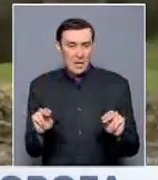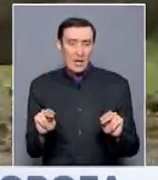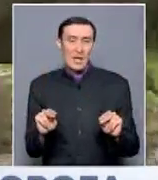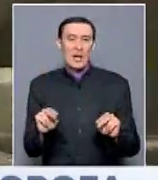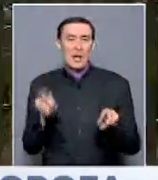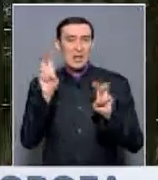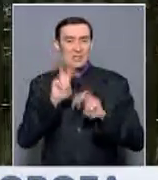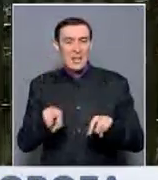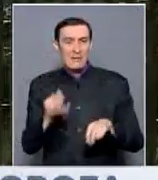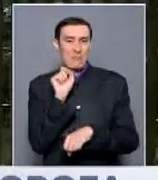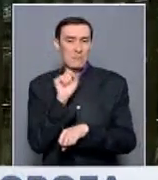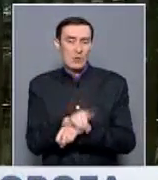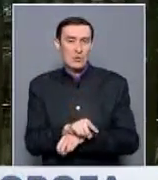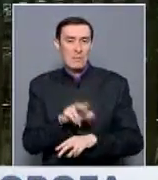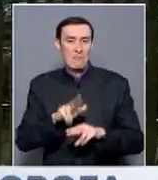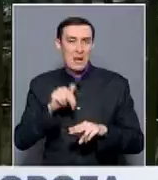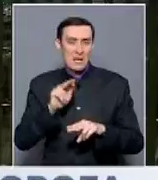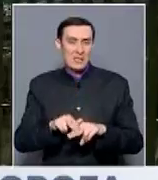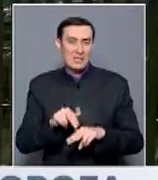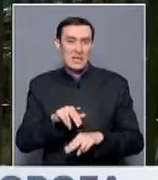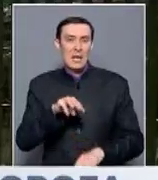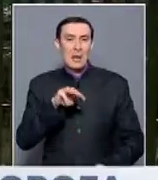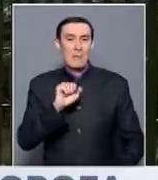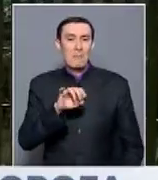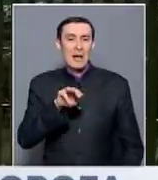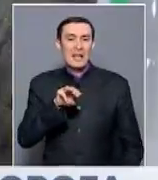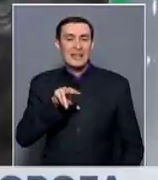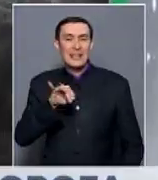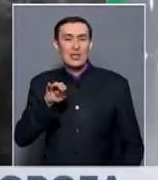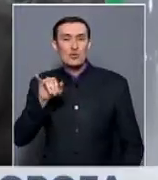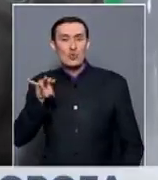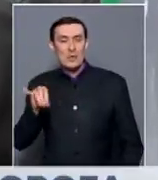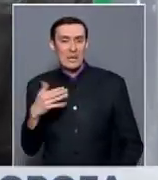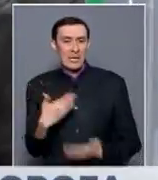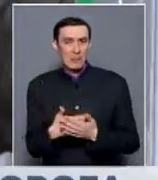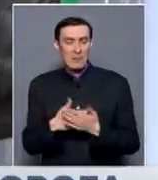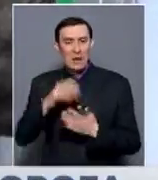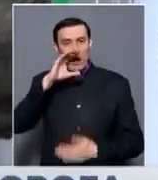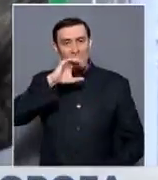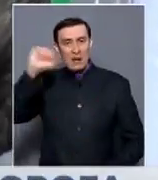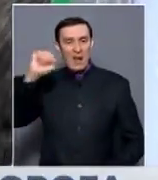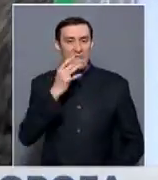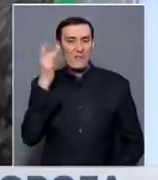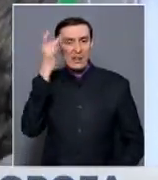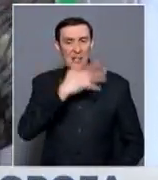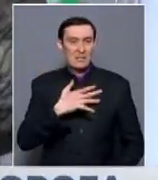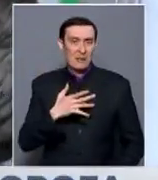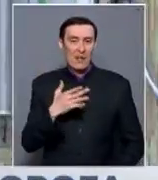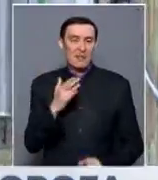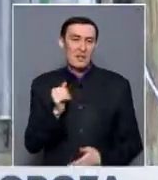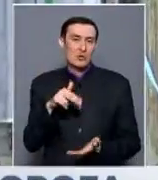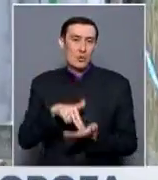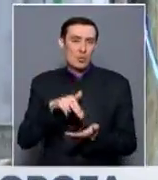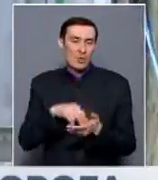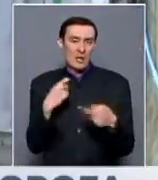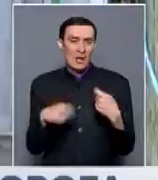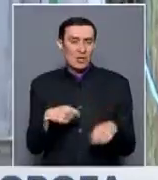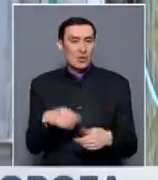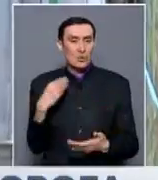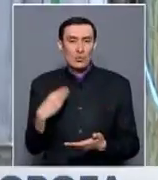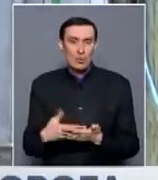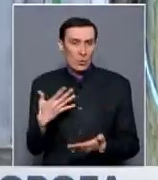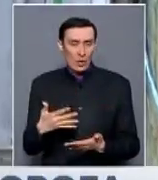Расследование инцидента поручено жандармерии Мант-Ля-Жоли. К слову, рога африканского носорога на черном рынке стоят